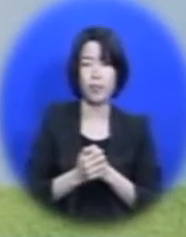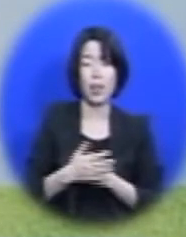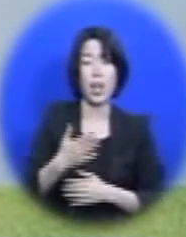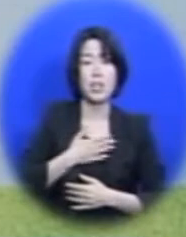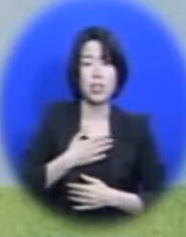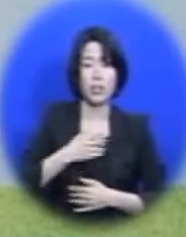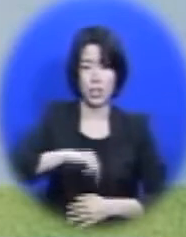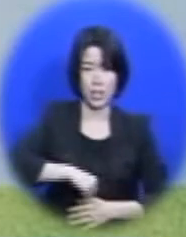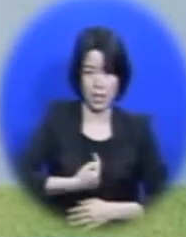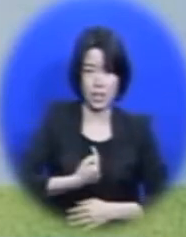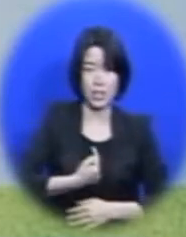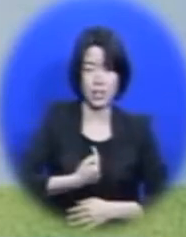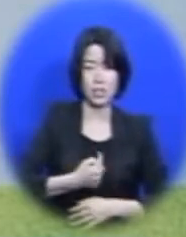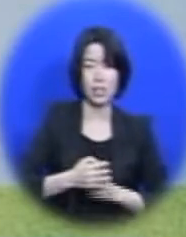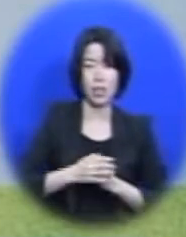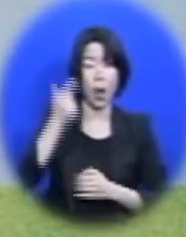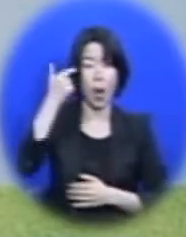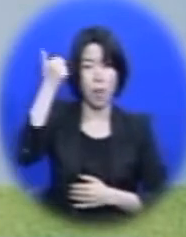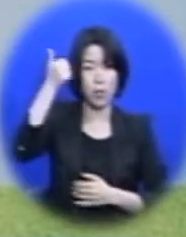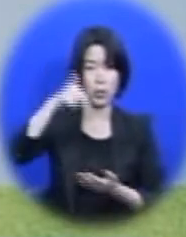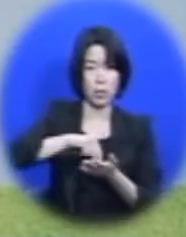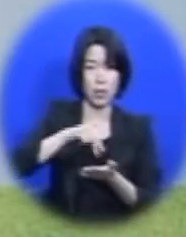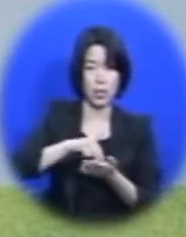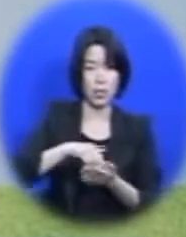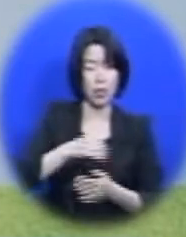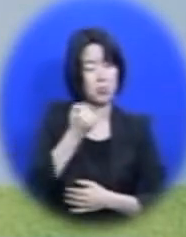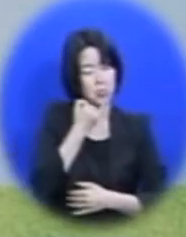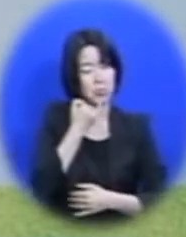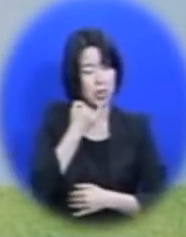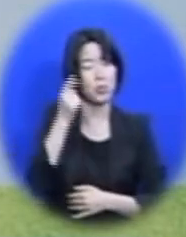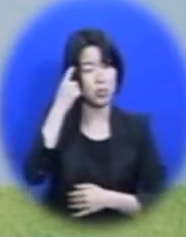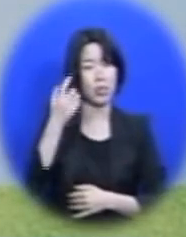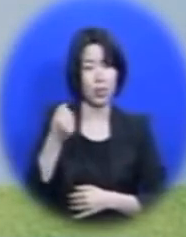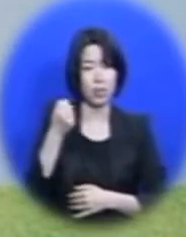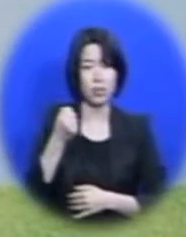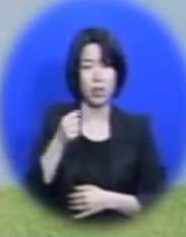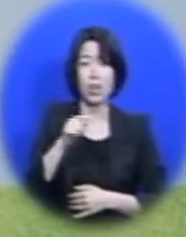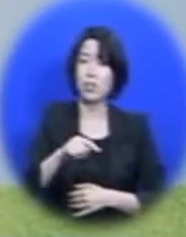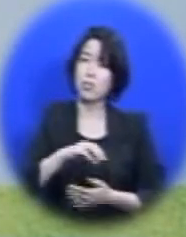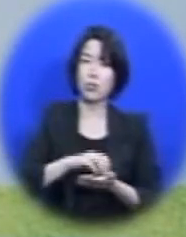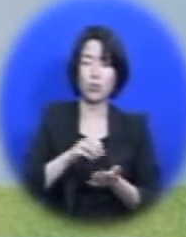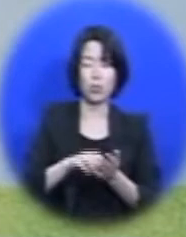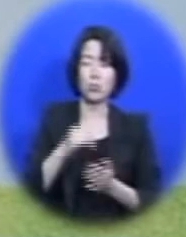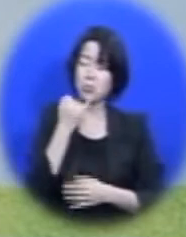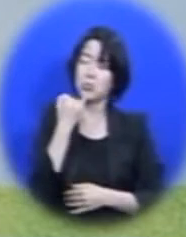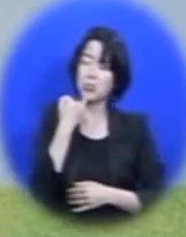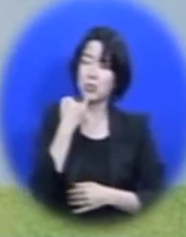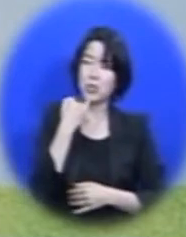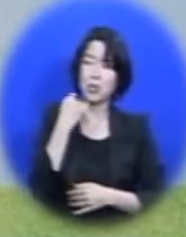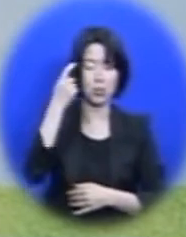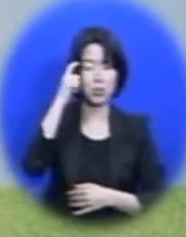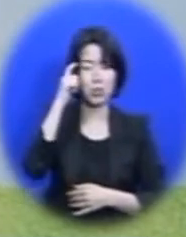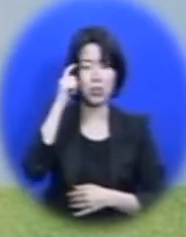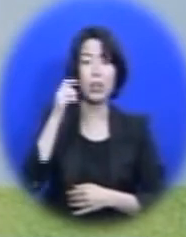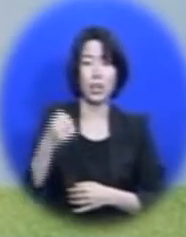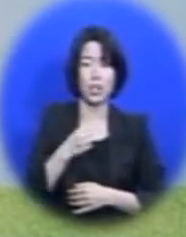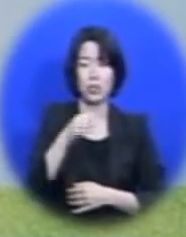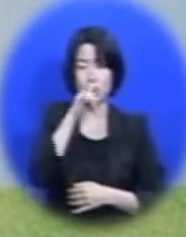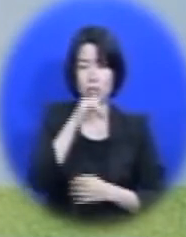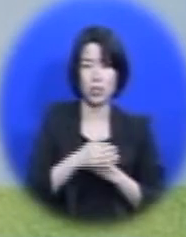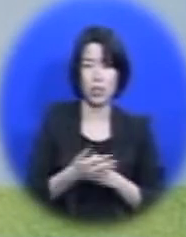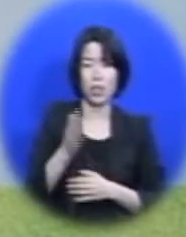저는 저 자신이 목사로 괜찮은 사람이라고 생각했어요. 이만하면 괜찮은 사람이지 않을까.